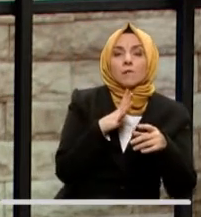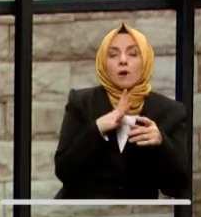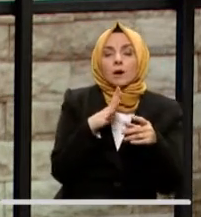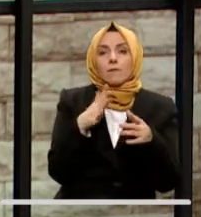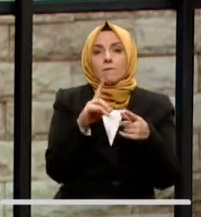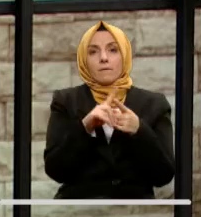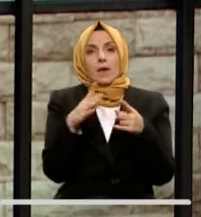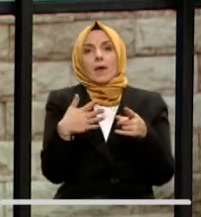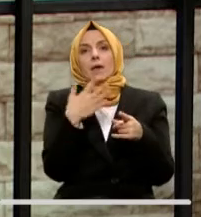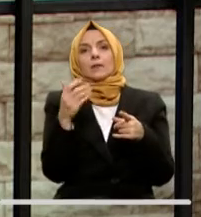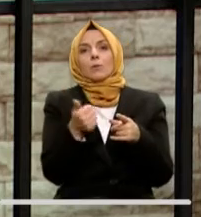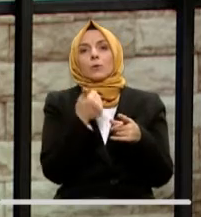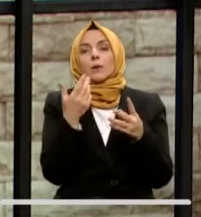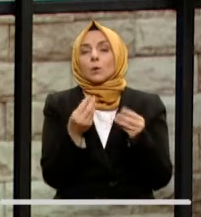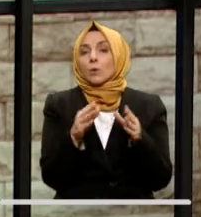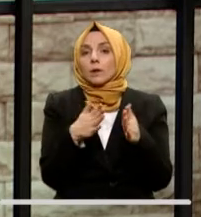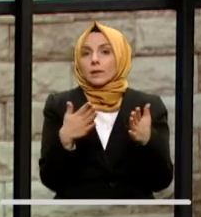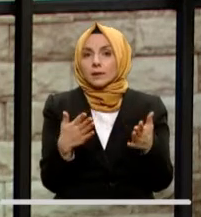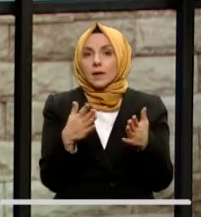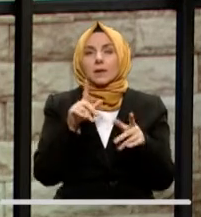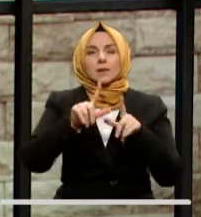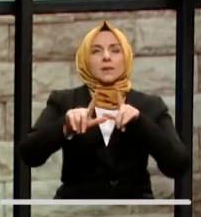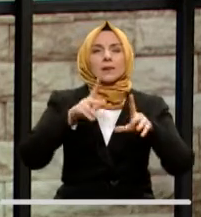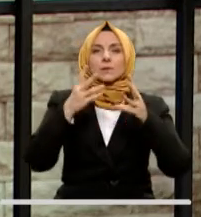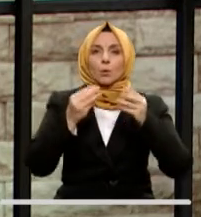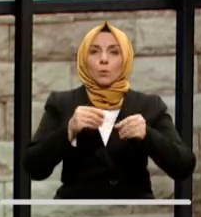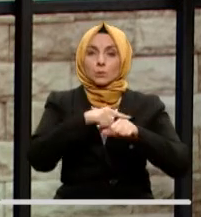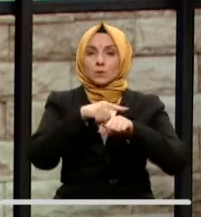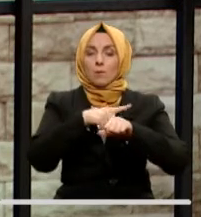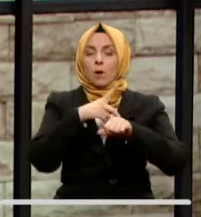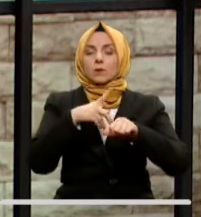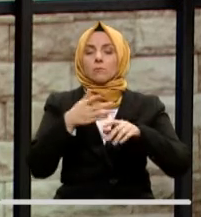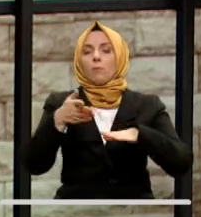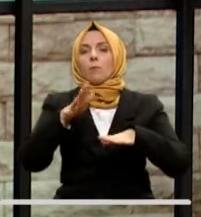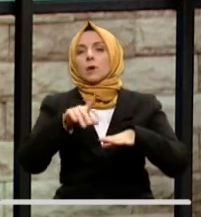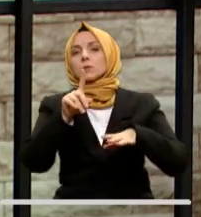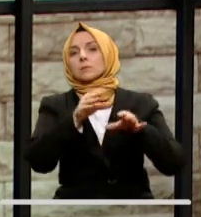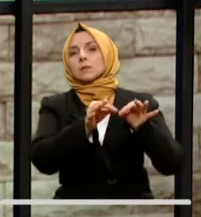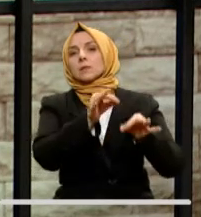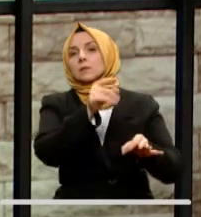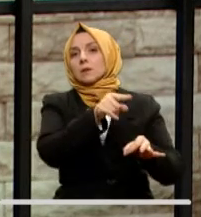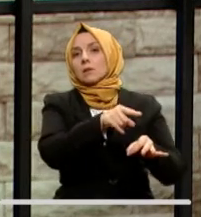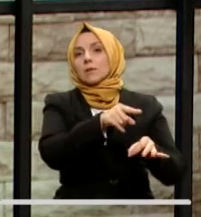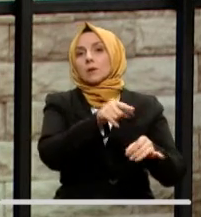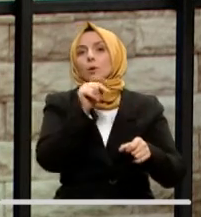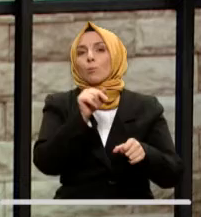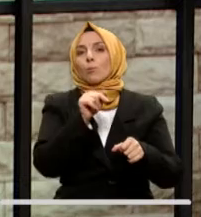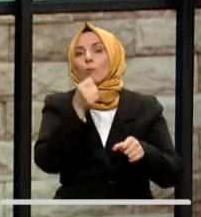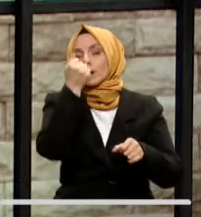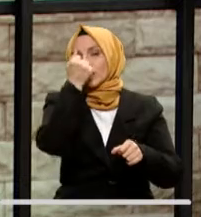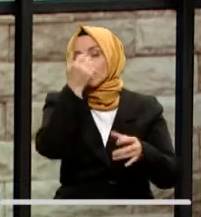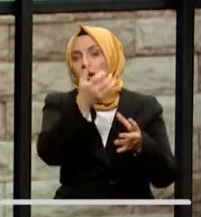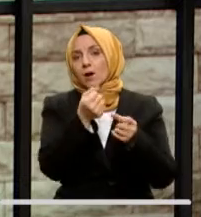noktası da ihtiyaç olunduğu durumda İllaki başka bir insandan bu kaynağı